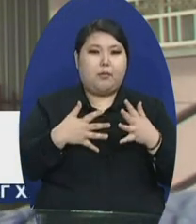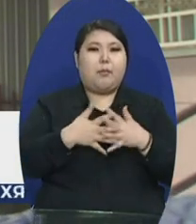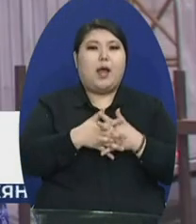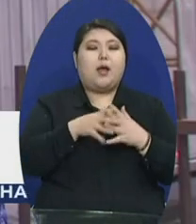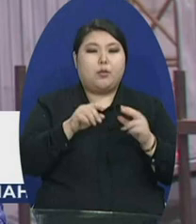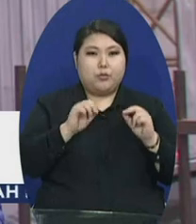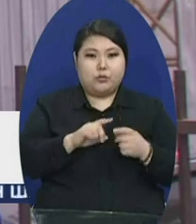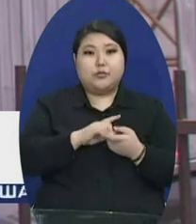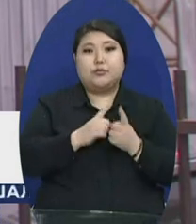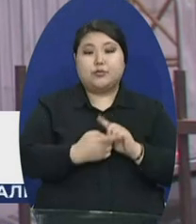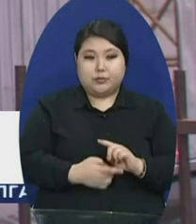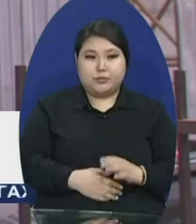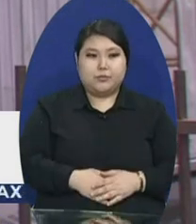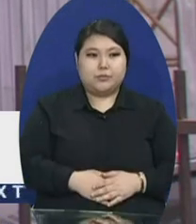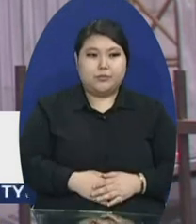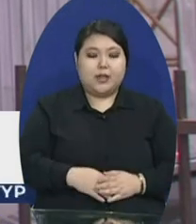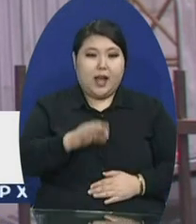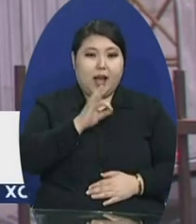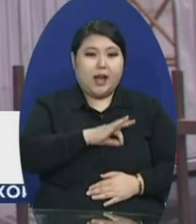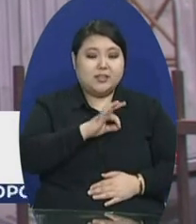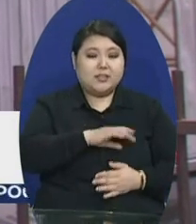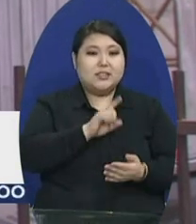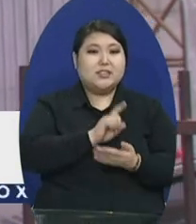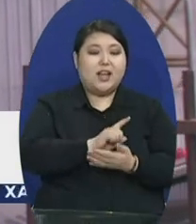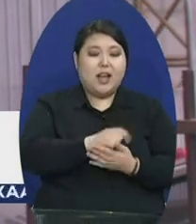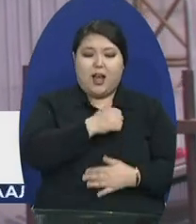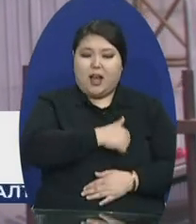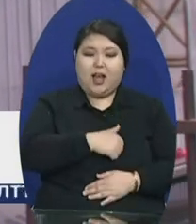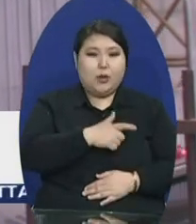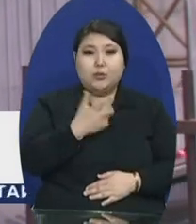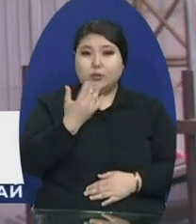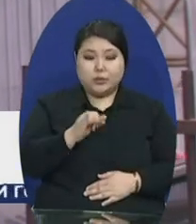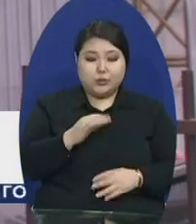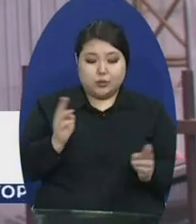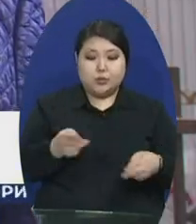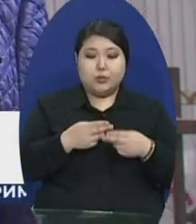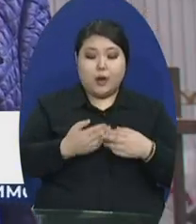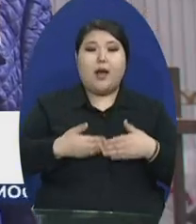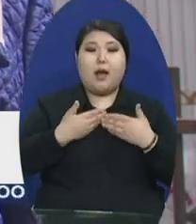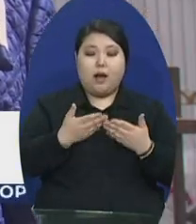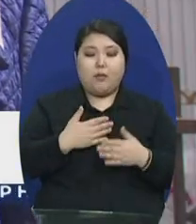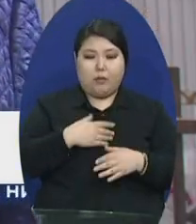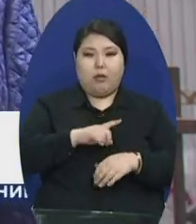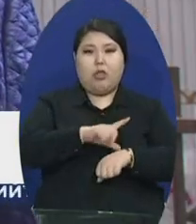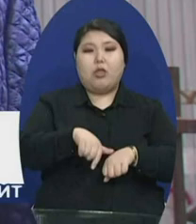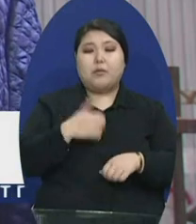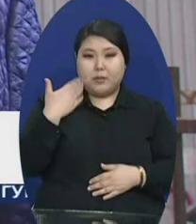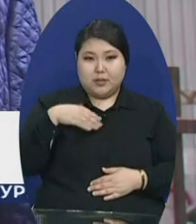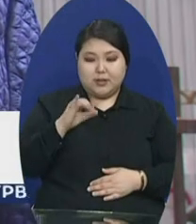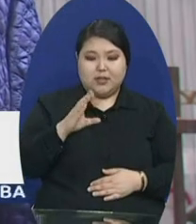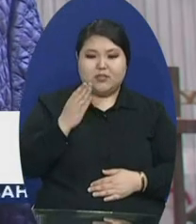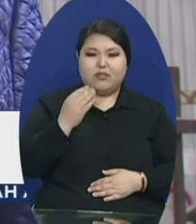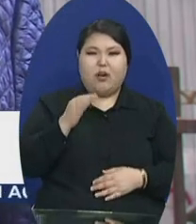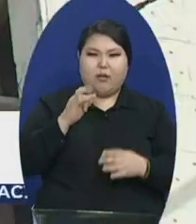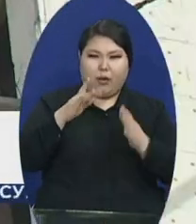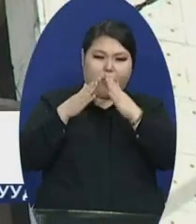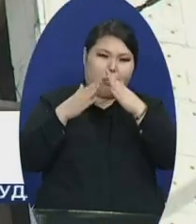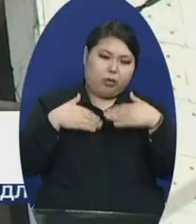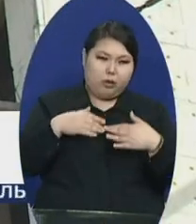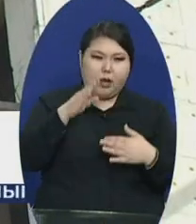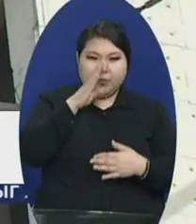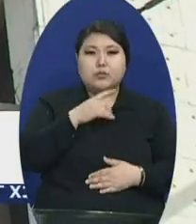болгож авлаад. Ашиглалтын шаардлага хангахгүй үед дүгнэлт гараад унтцсан байсан. Шавар нь муурцсан. Үнэхээр хэцүү